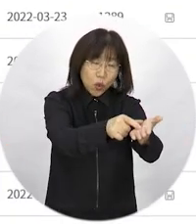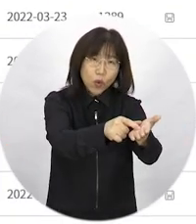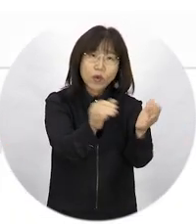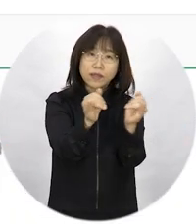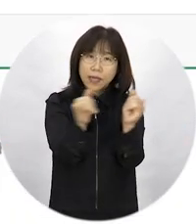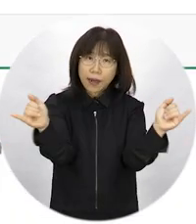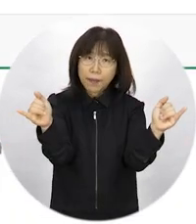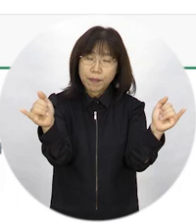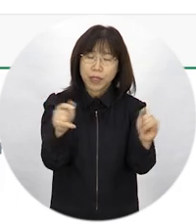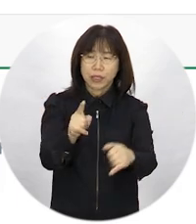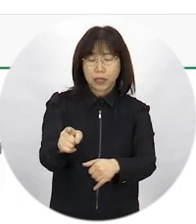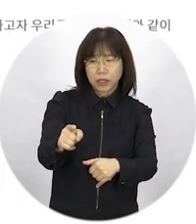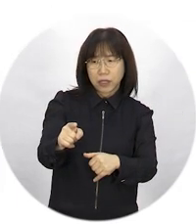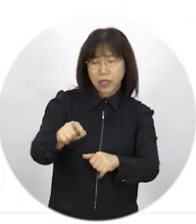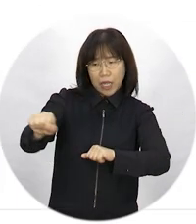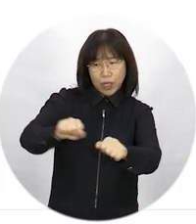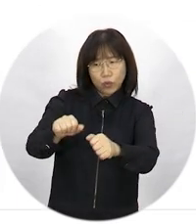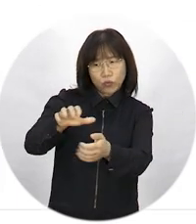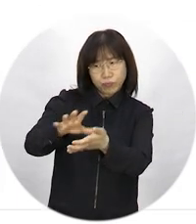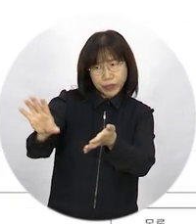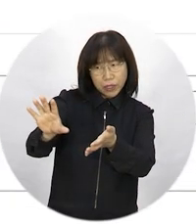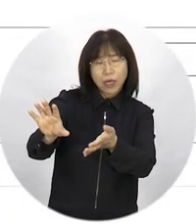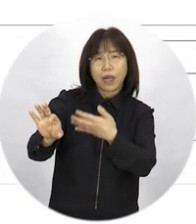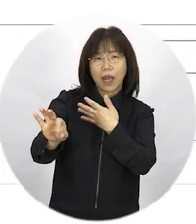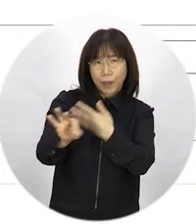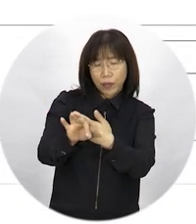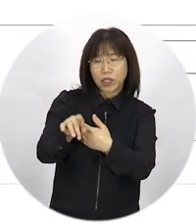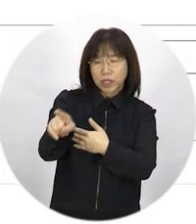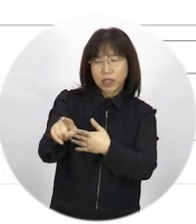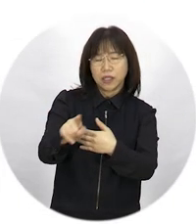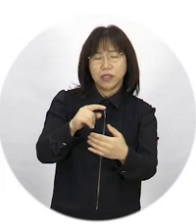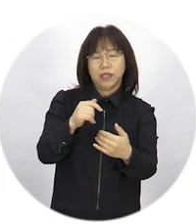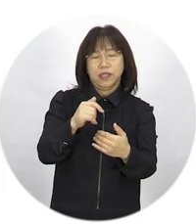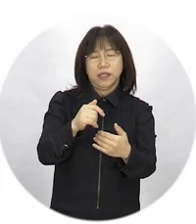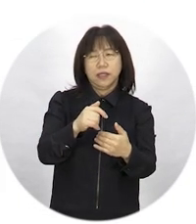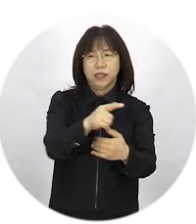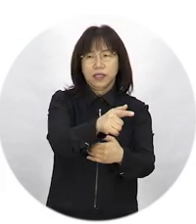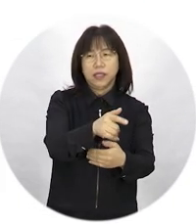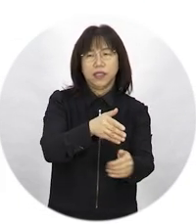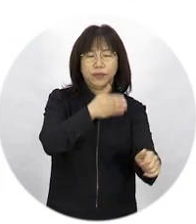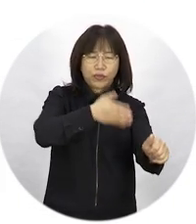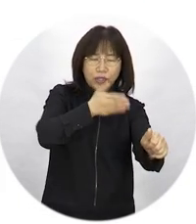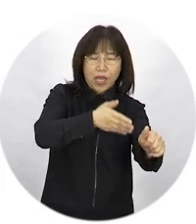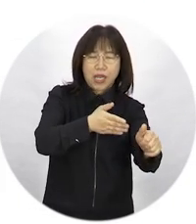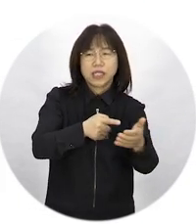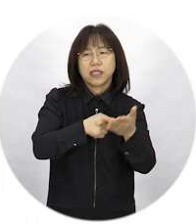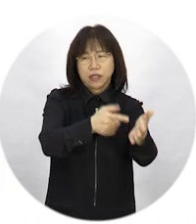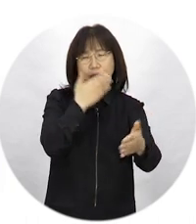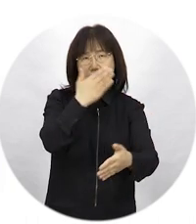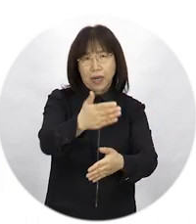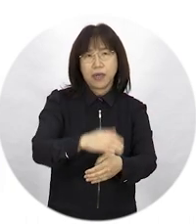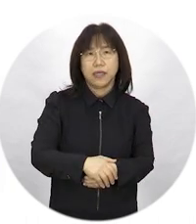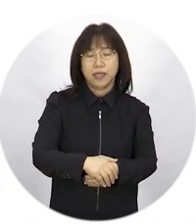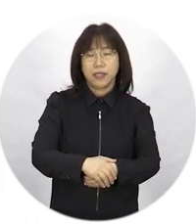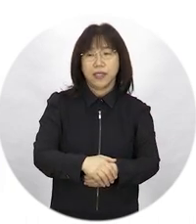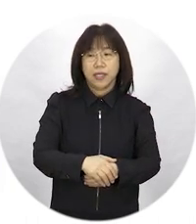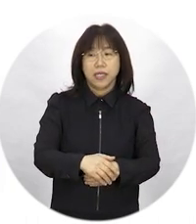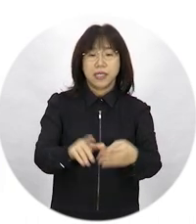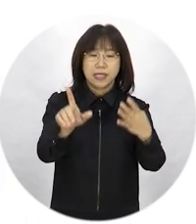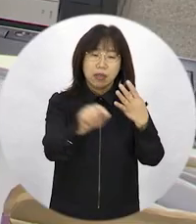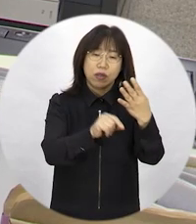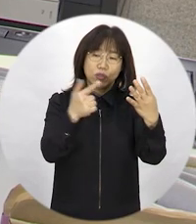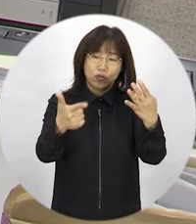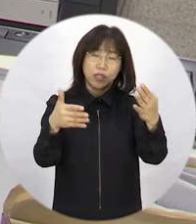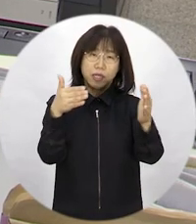가운데 반려동물의 이상행동으로 어려움을 겪고 있는 강서구민이면 누구나 신청할 수 있습니다. 신청을 희망하는